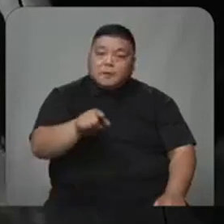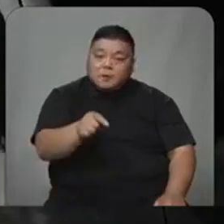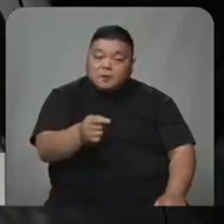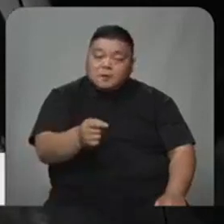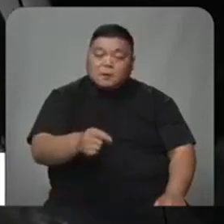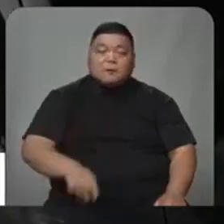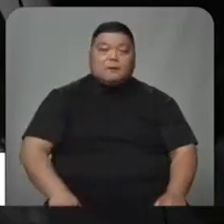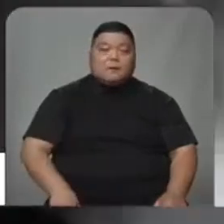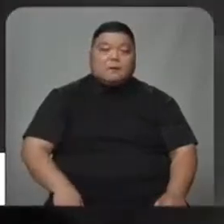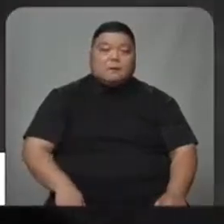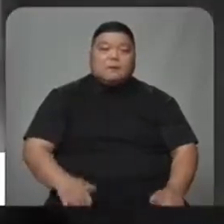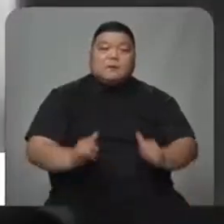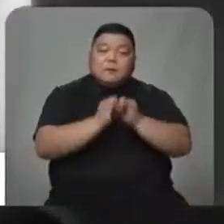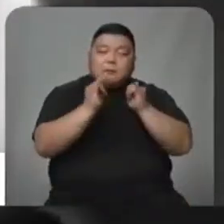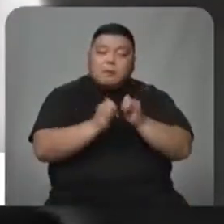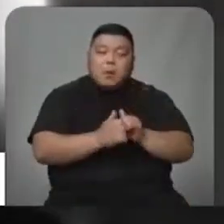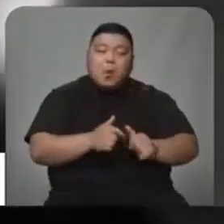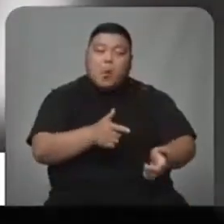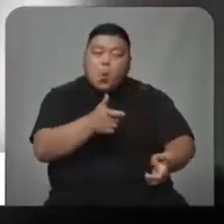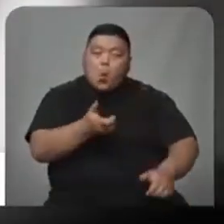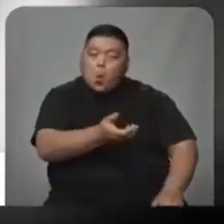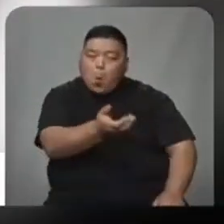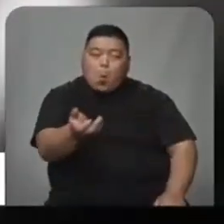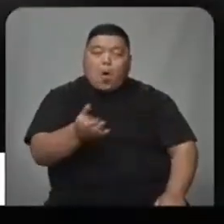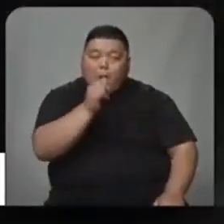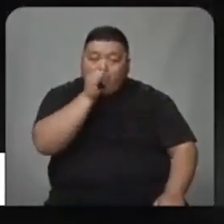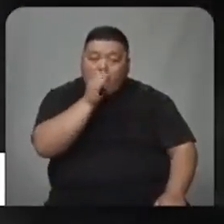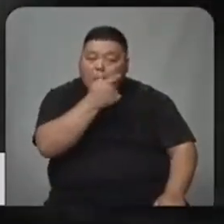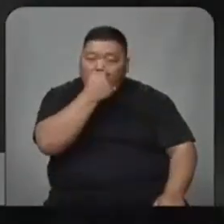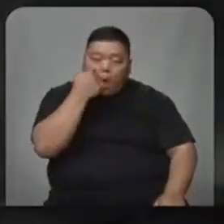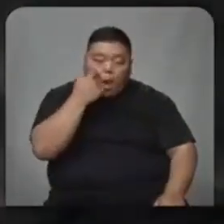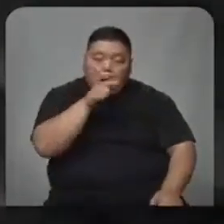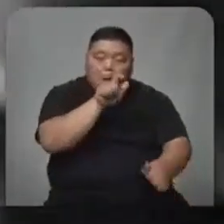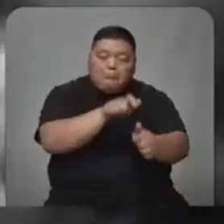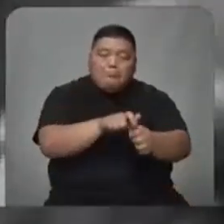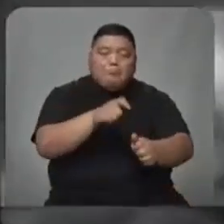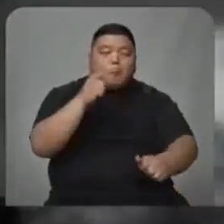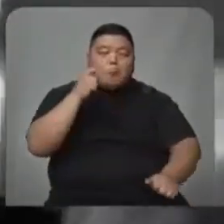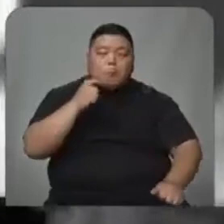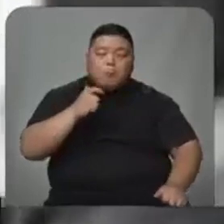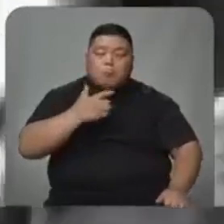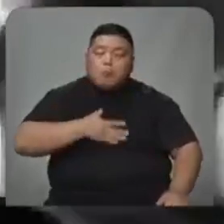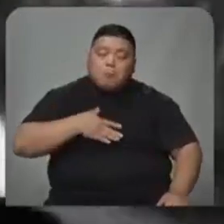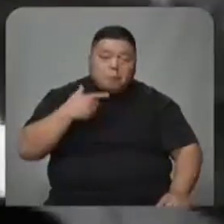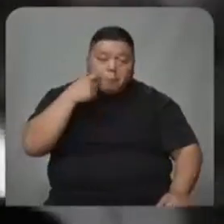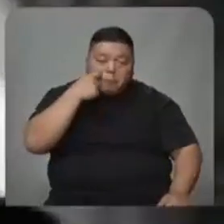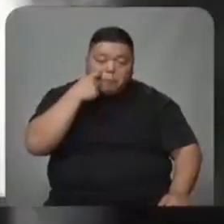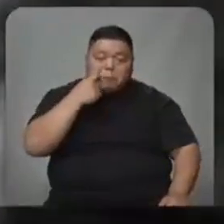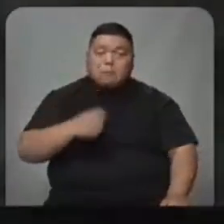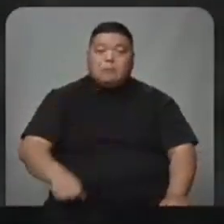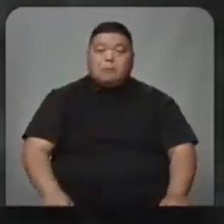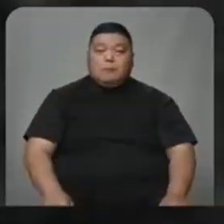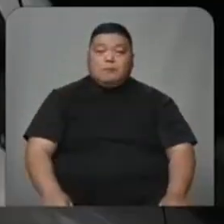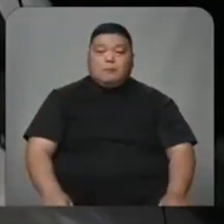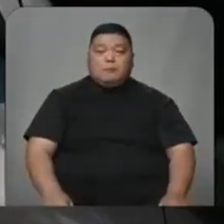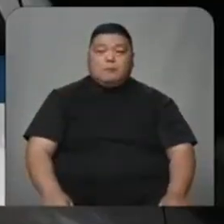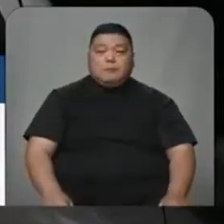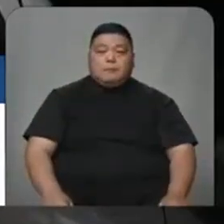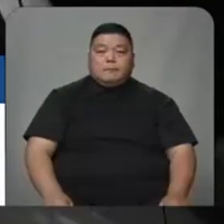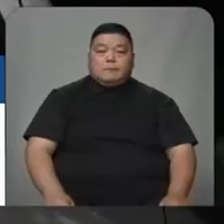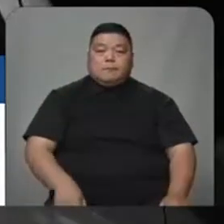총기가 떠돌아 다녀도 어디서 나왔는지 추가 유출 가능성은 없는지조차 모를 수 있다는 기입니다 상당수의 법